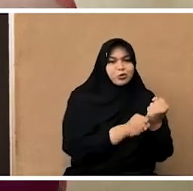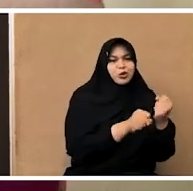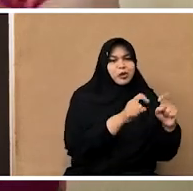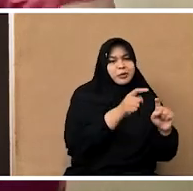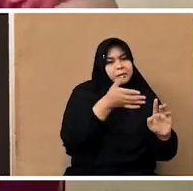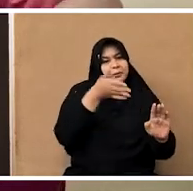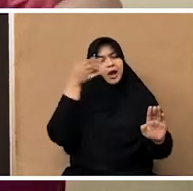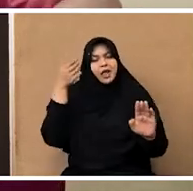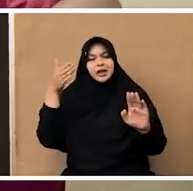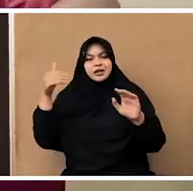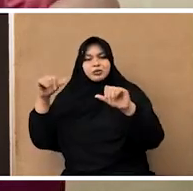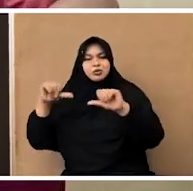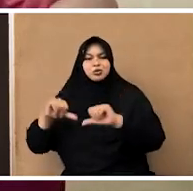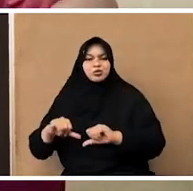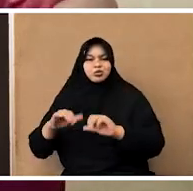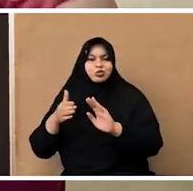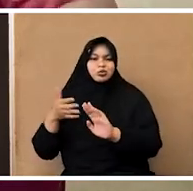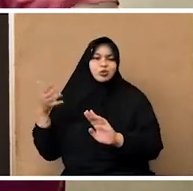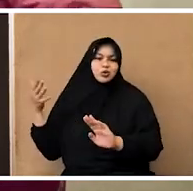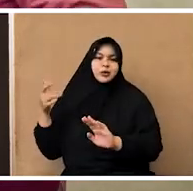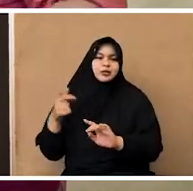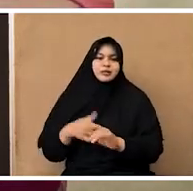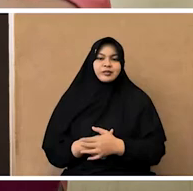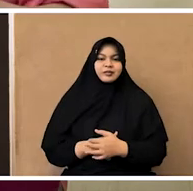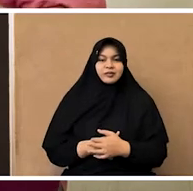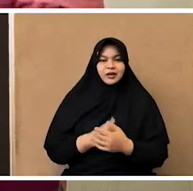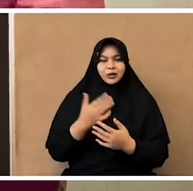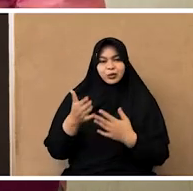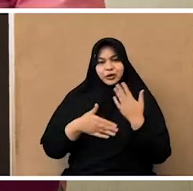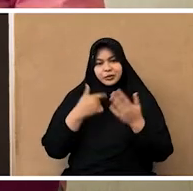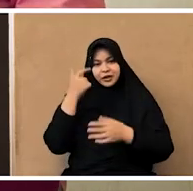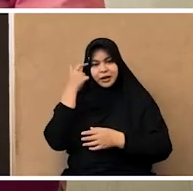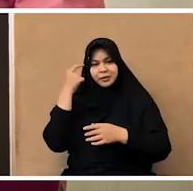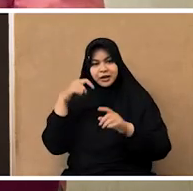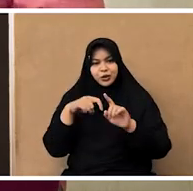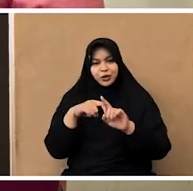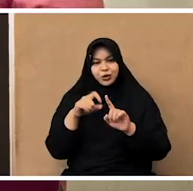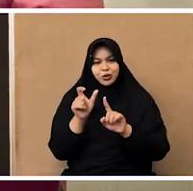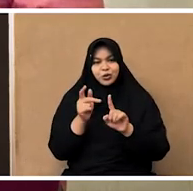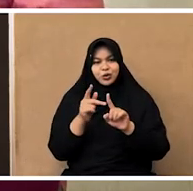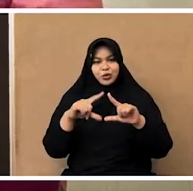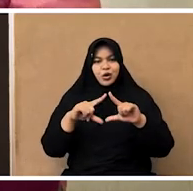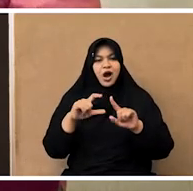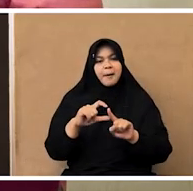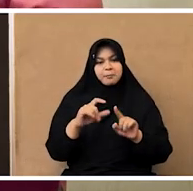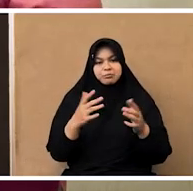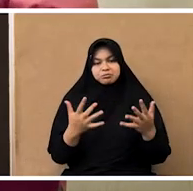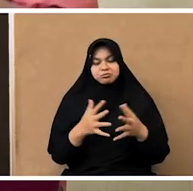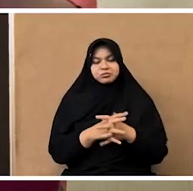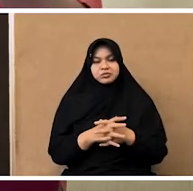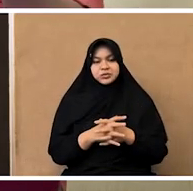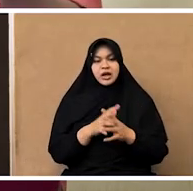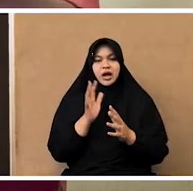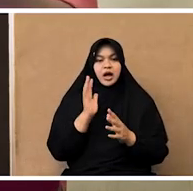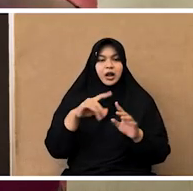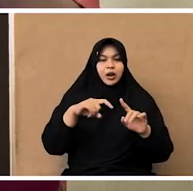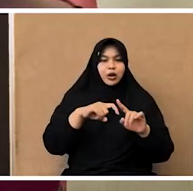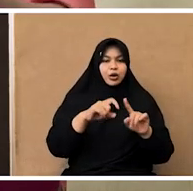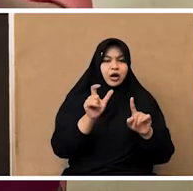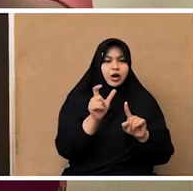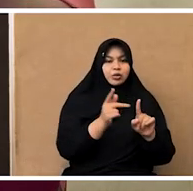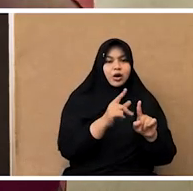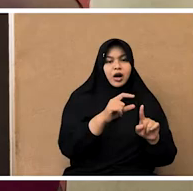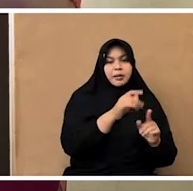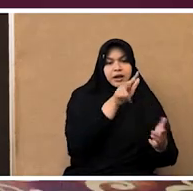atau mungkin itu beranggapan ini KUHAP gitu ya Mungkin beragamanya gitu ya nanti kalau kuhpnya